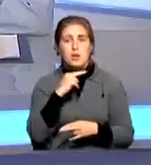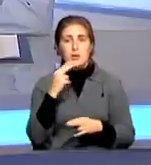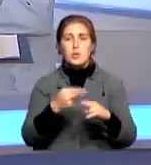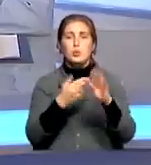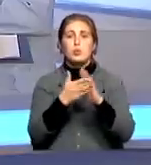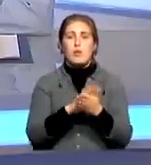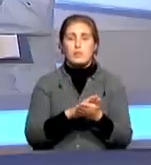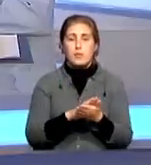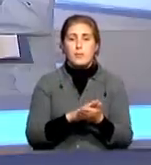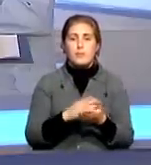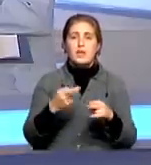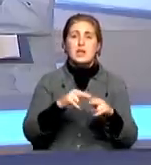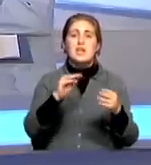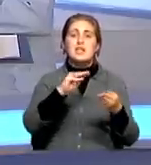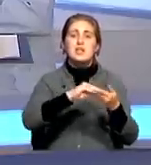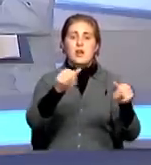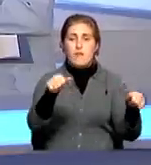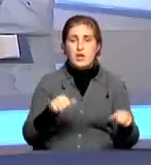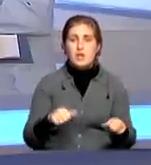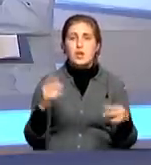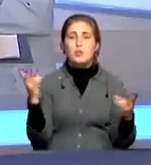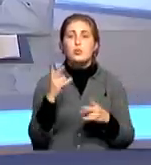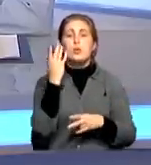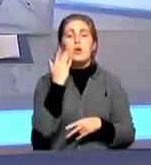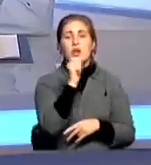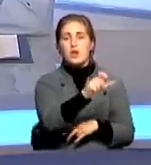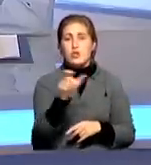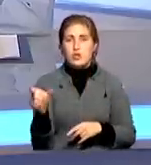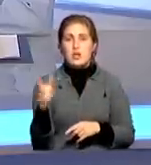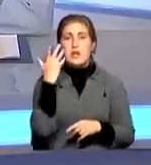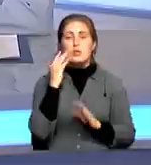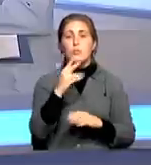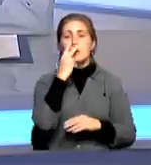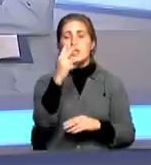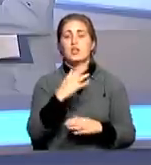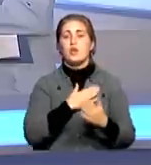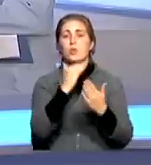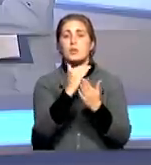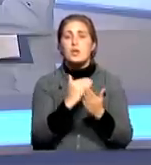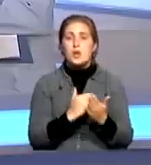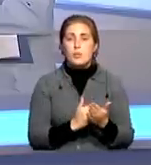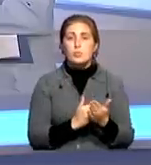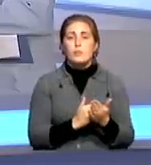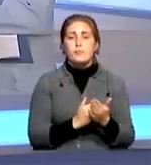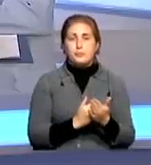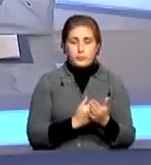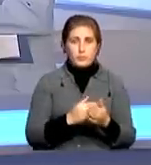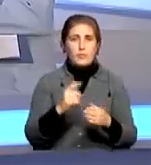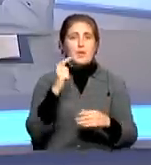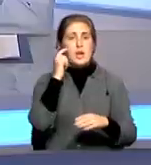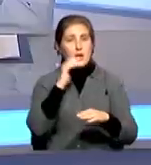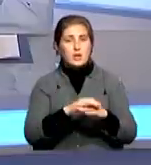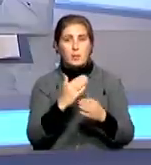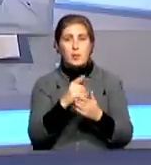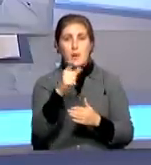на такие трафареты. И просьба гражданам, которые будут смотреть нашу программу, реагировать на такие факты. Если вы видите,